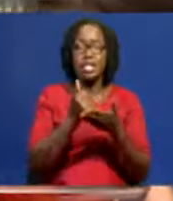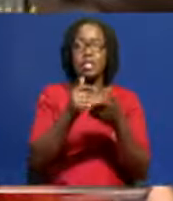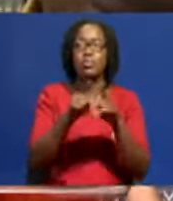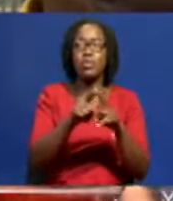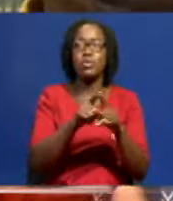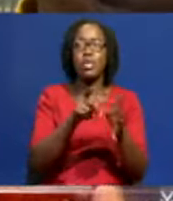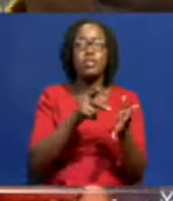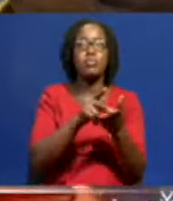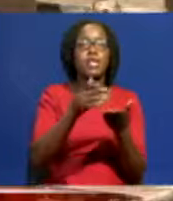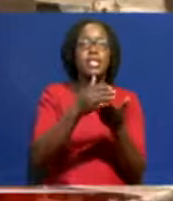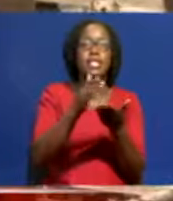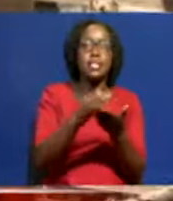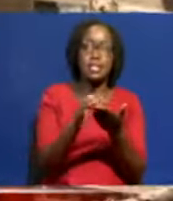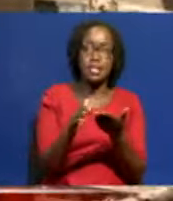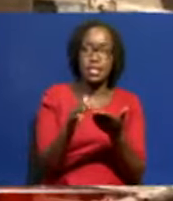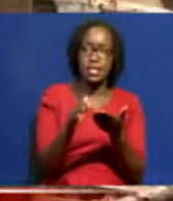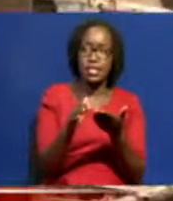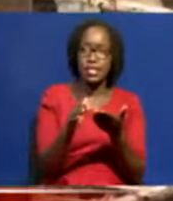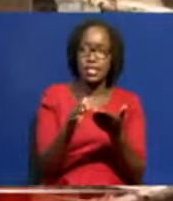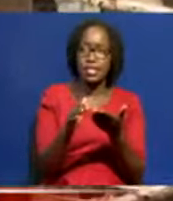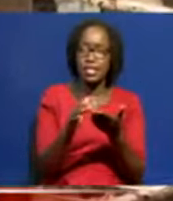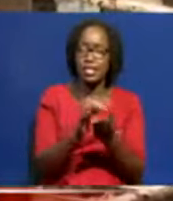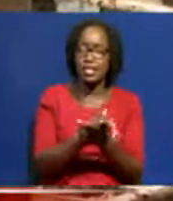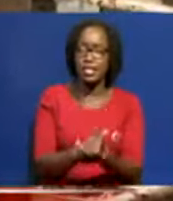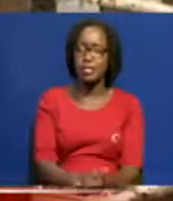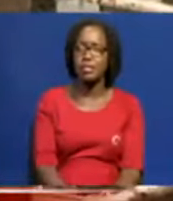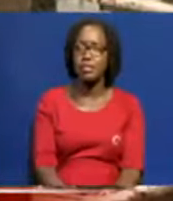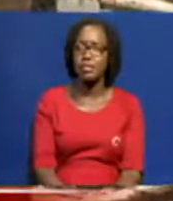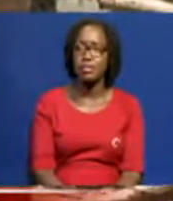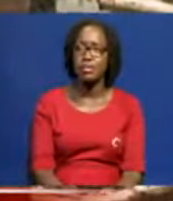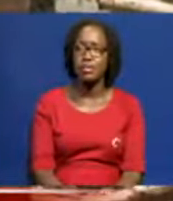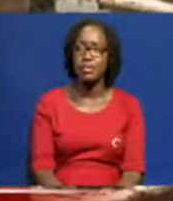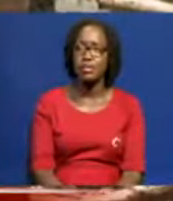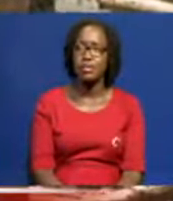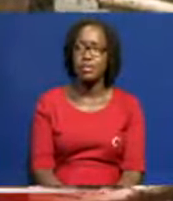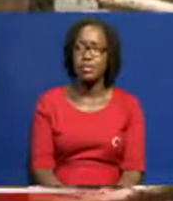pia na kulipa rent. John Jacob Curia, Darubini.